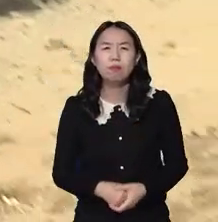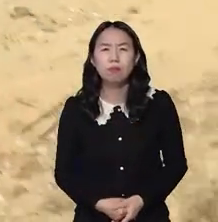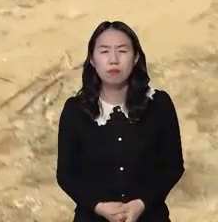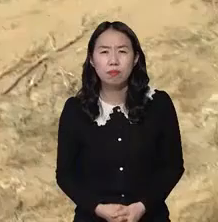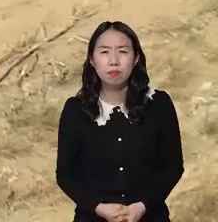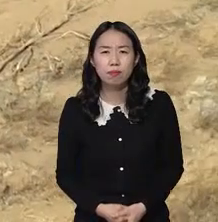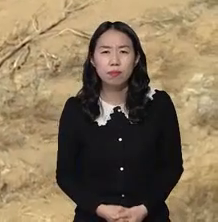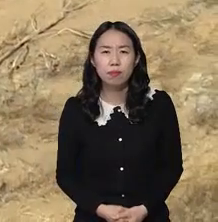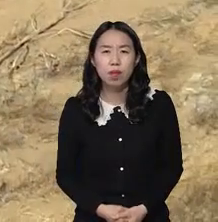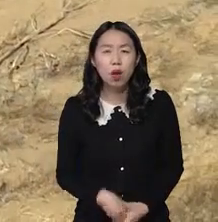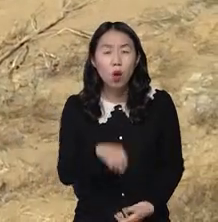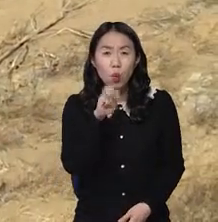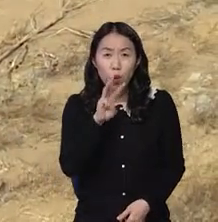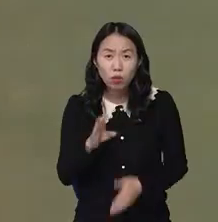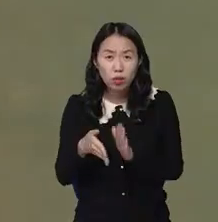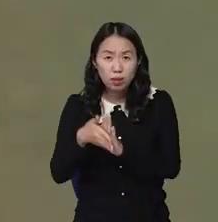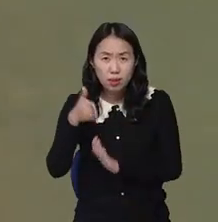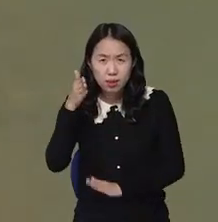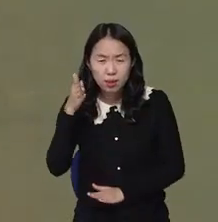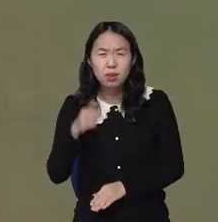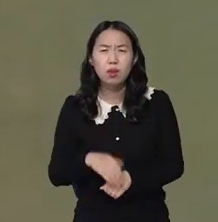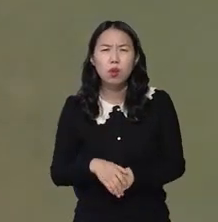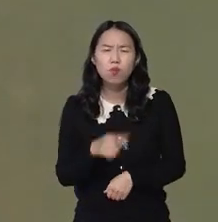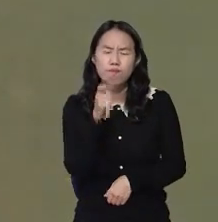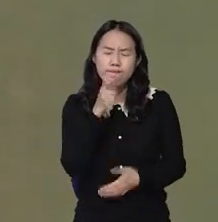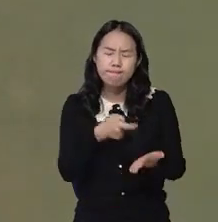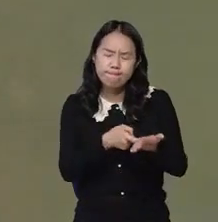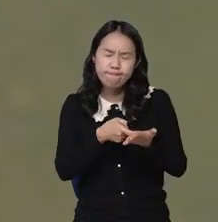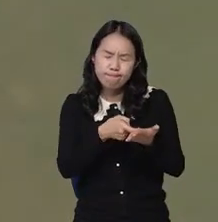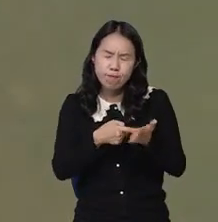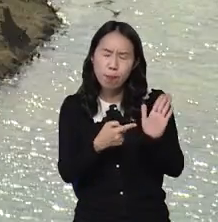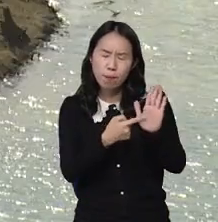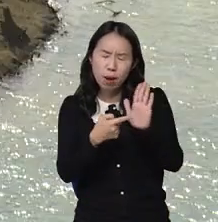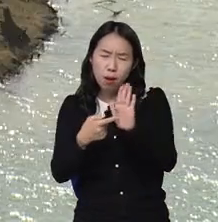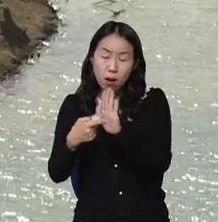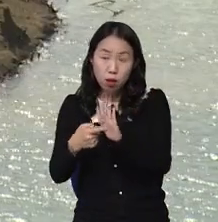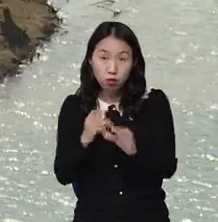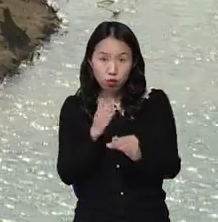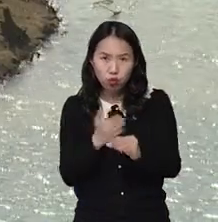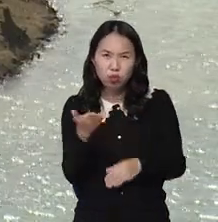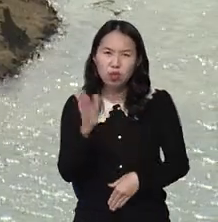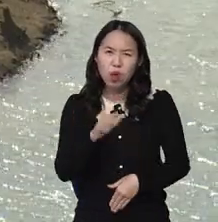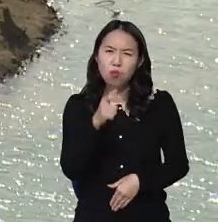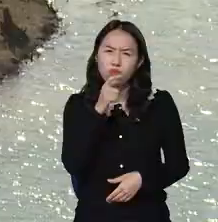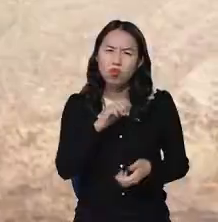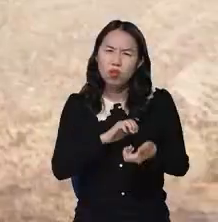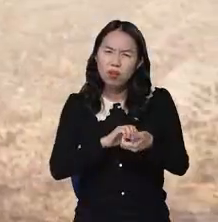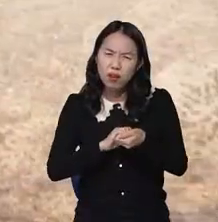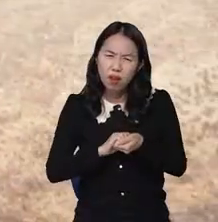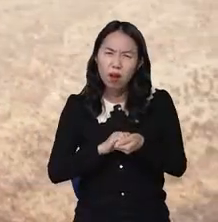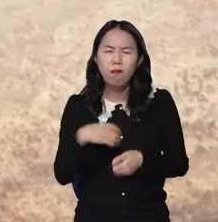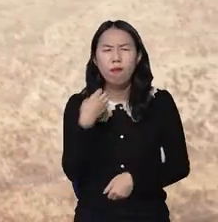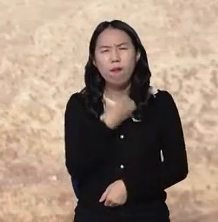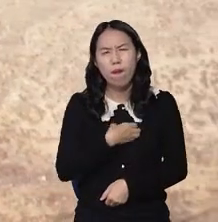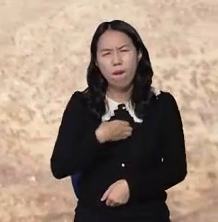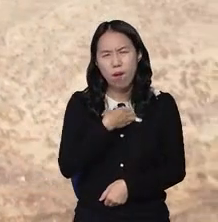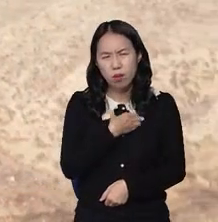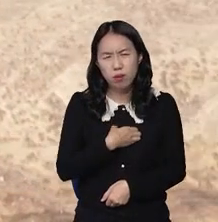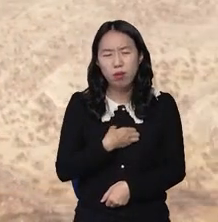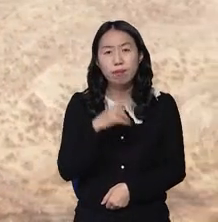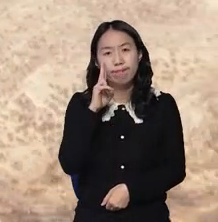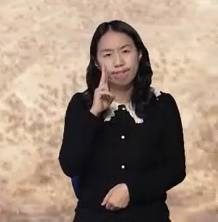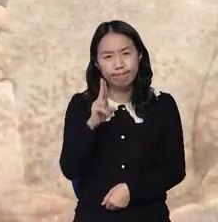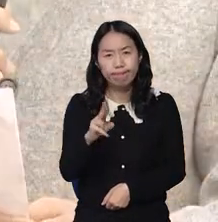비틀어졌습니다. 광주광역시는 대대적인 물 절약 캠페인을 진행 중이지만 제한 급수에 대한 우려는 여전히